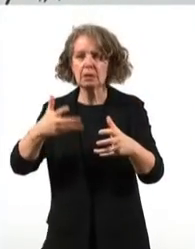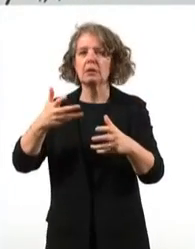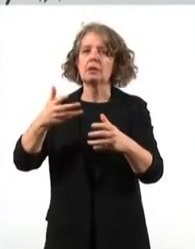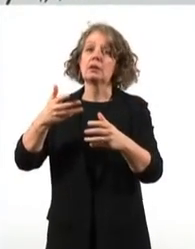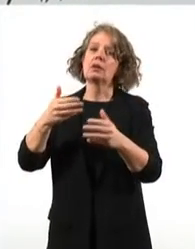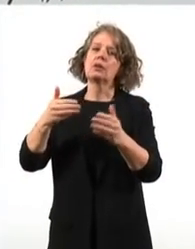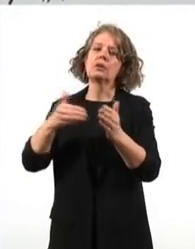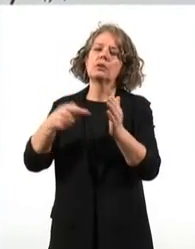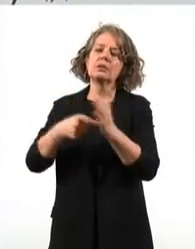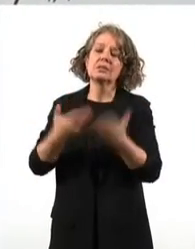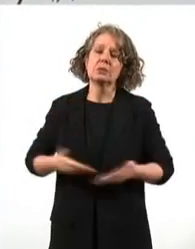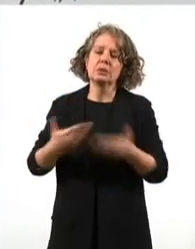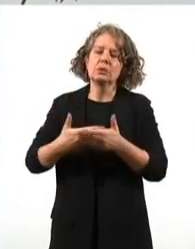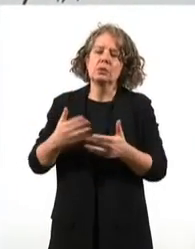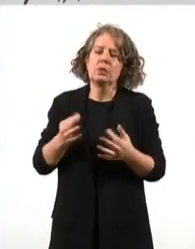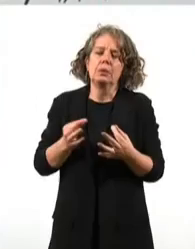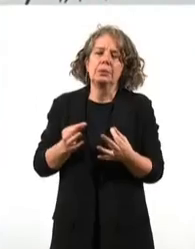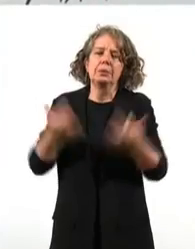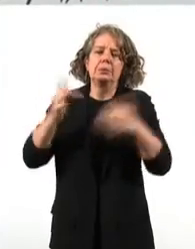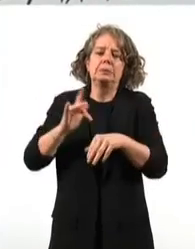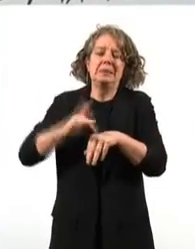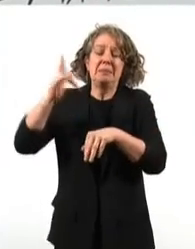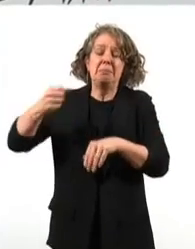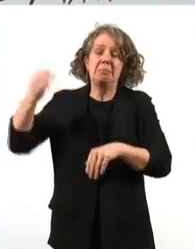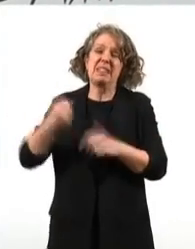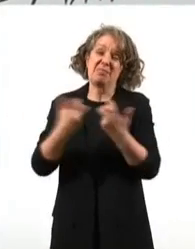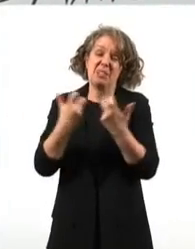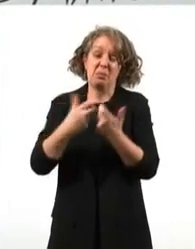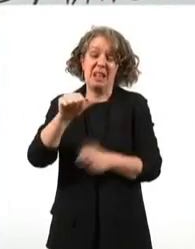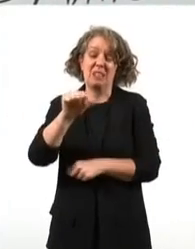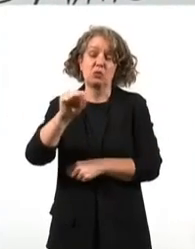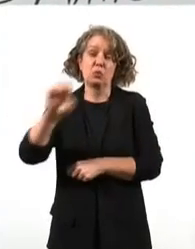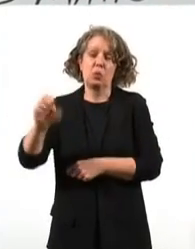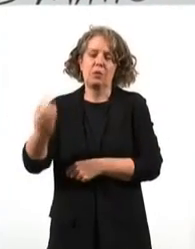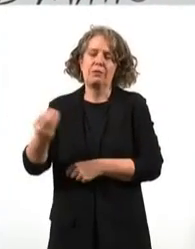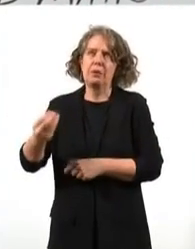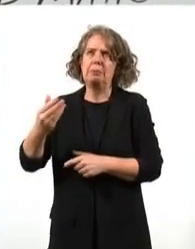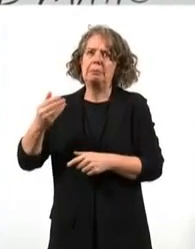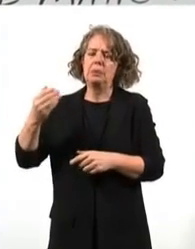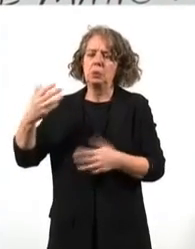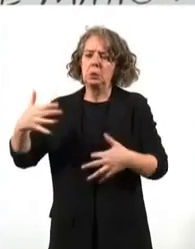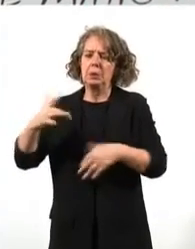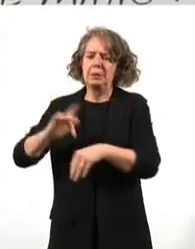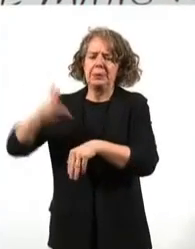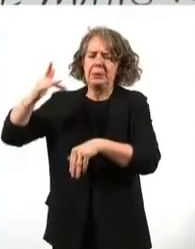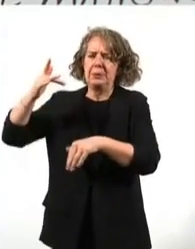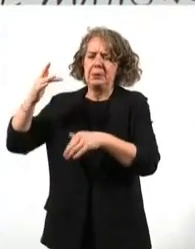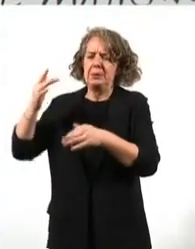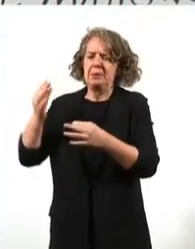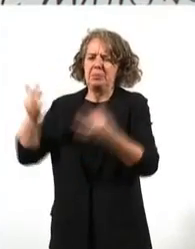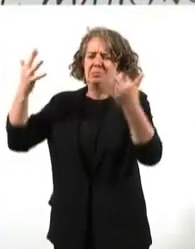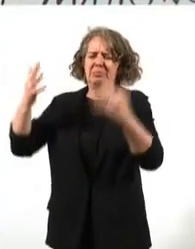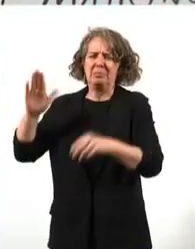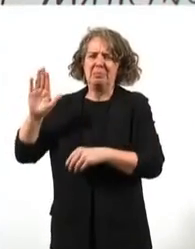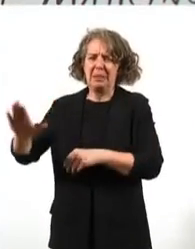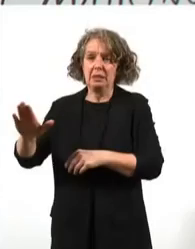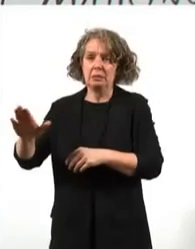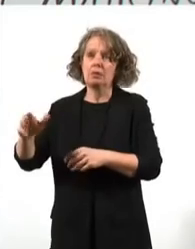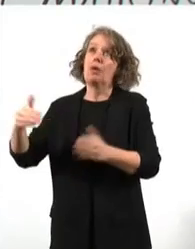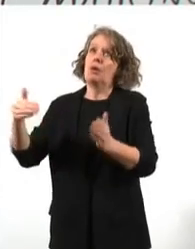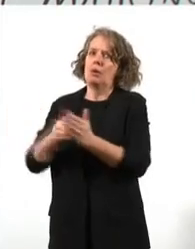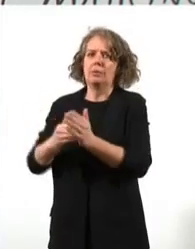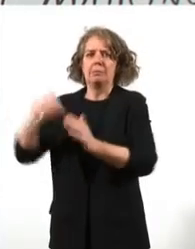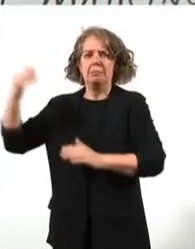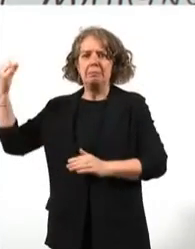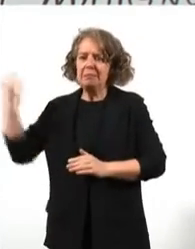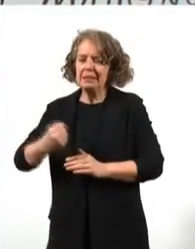l'enfance, c'est peut-être la situation la plus critique qu'on peut avoir. Plus on est dans une situation de vulnérabilité, plus c'est pénalisant d'avoir